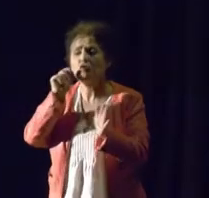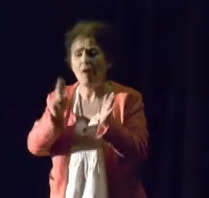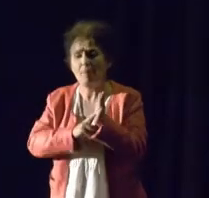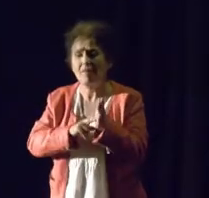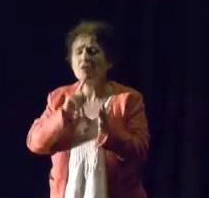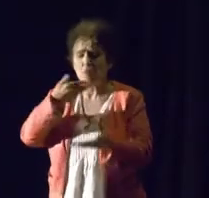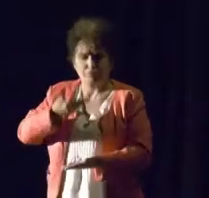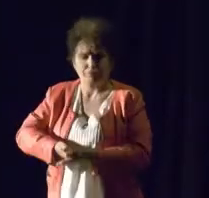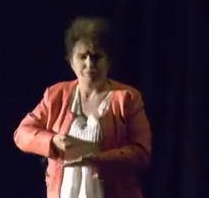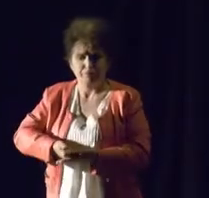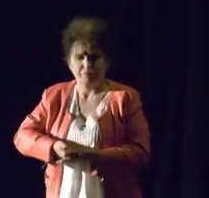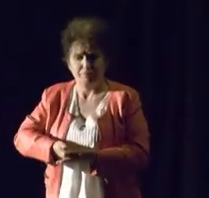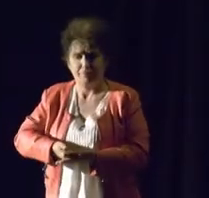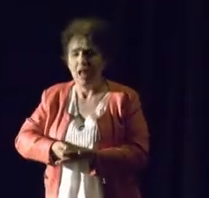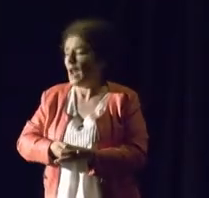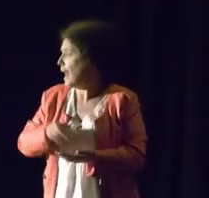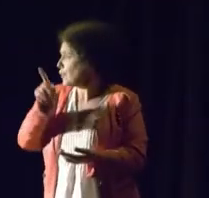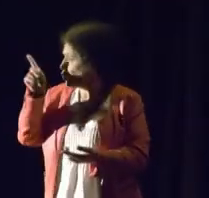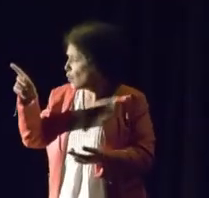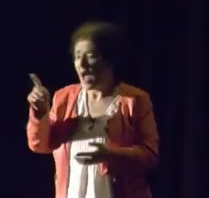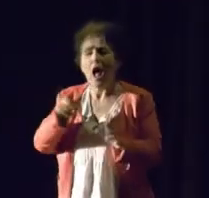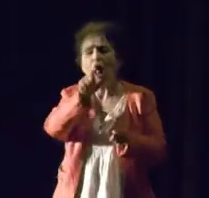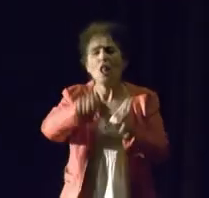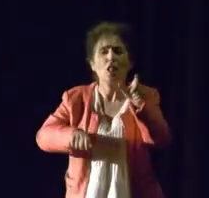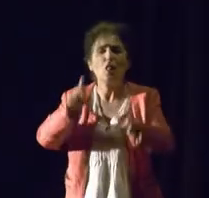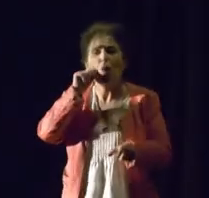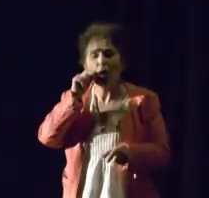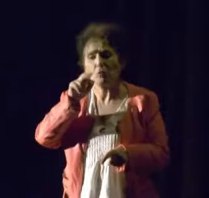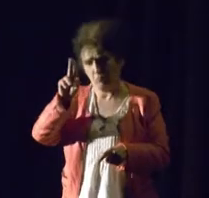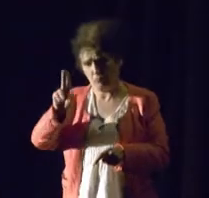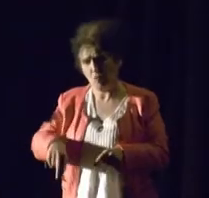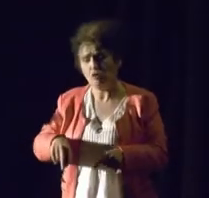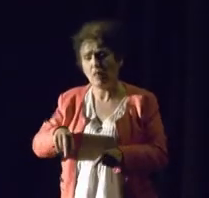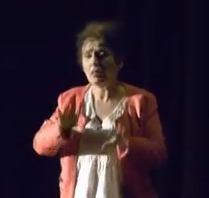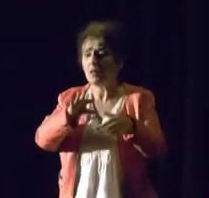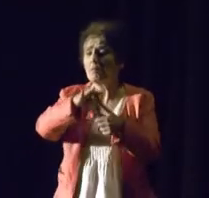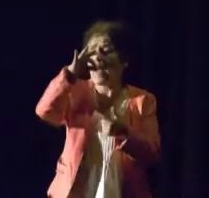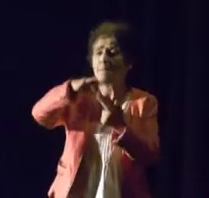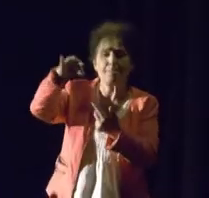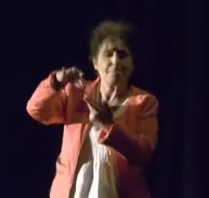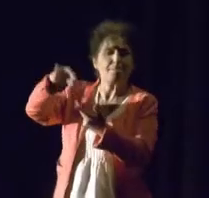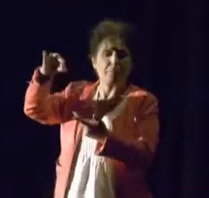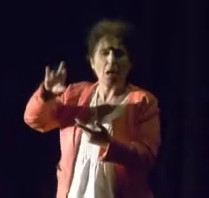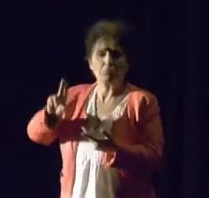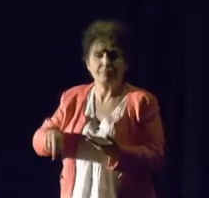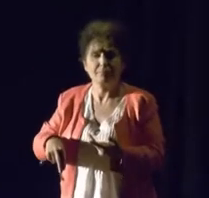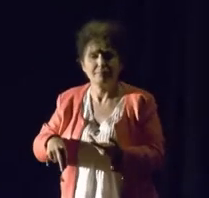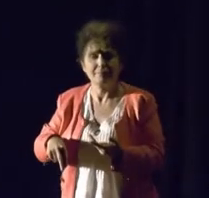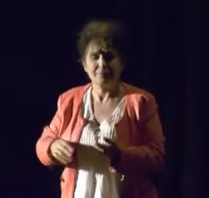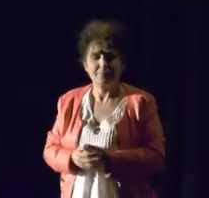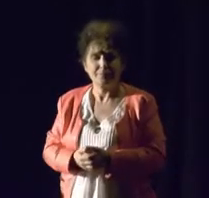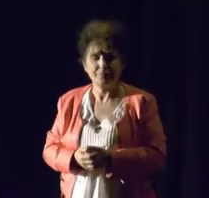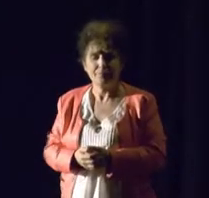што се базира на тоа дека луѓето можат да бираат. Луѓето можат да